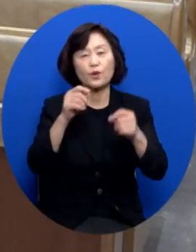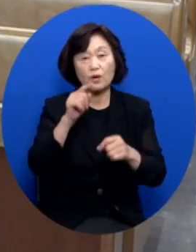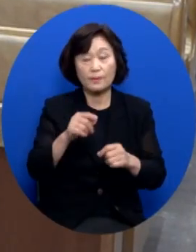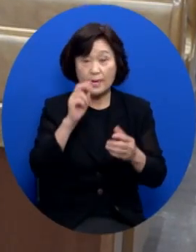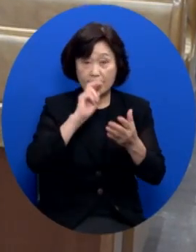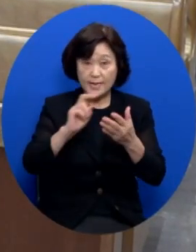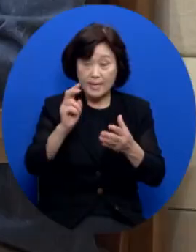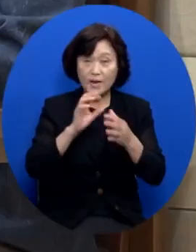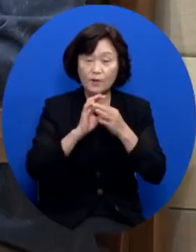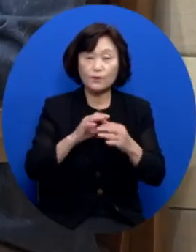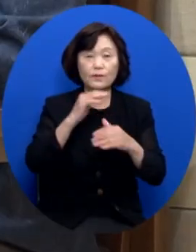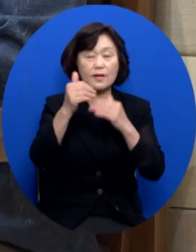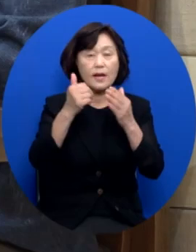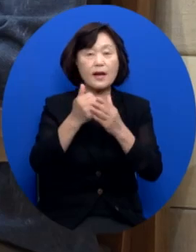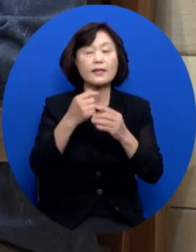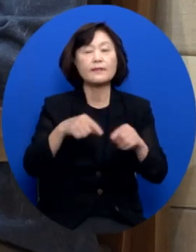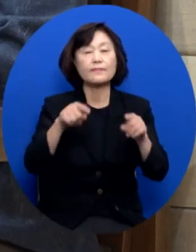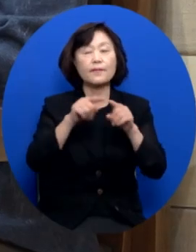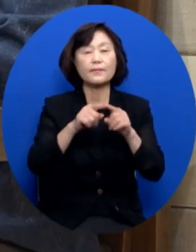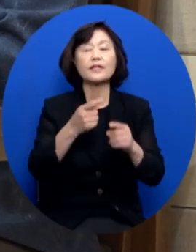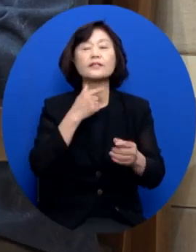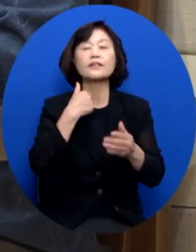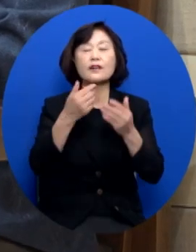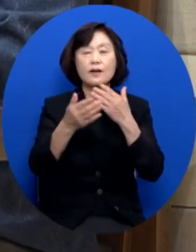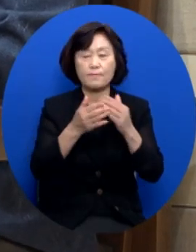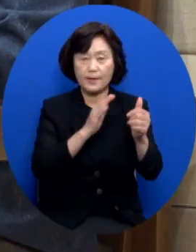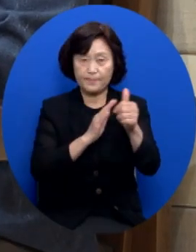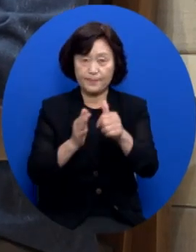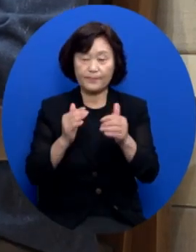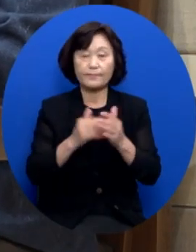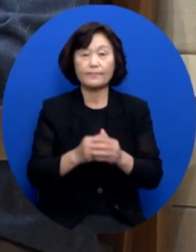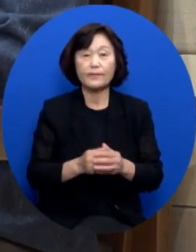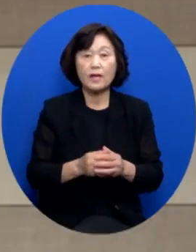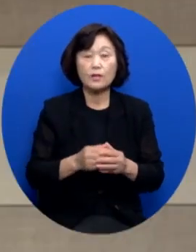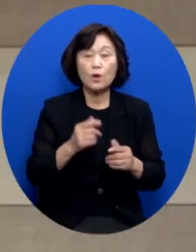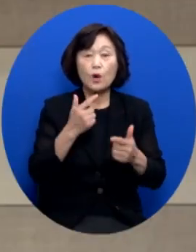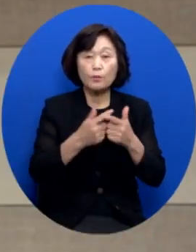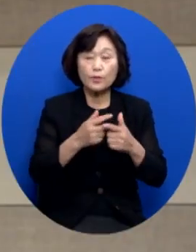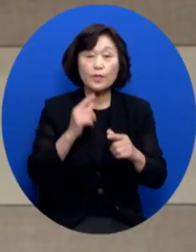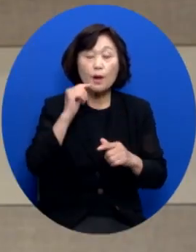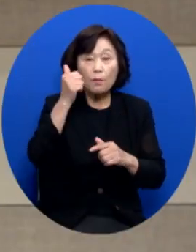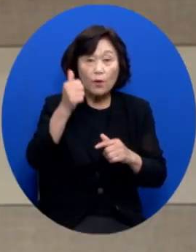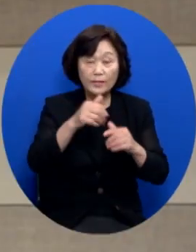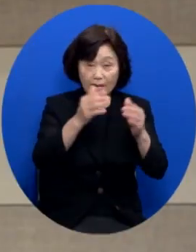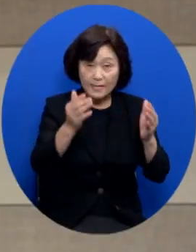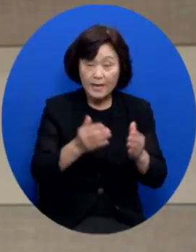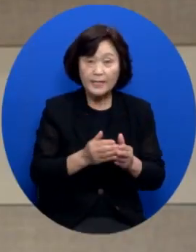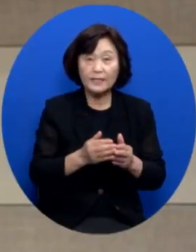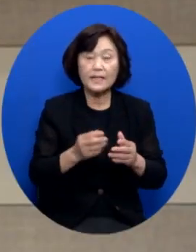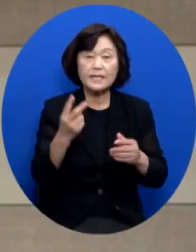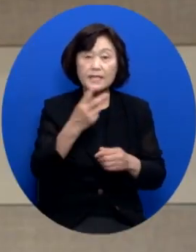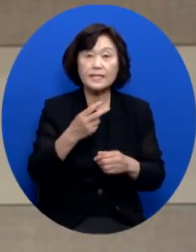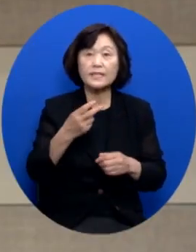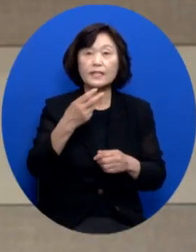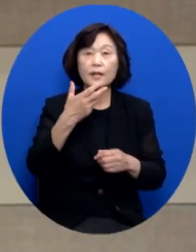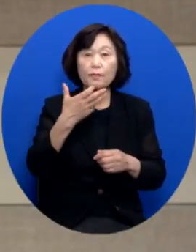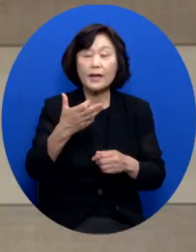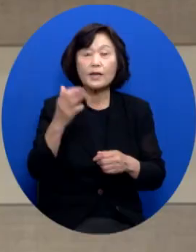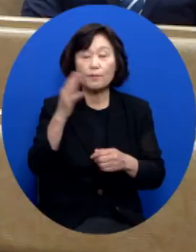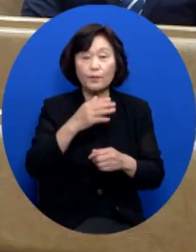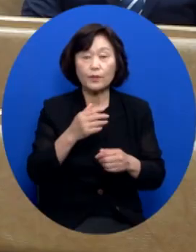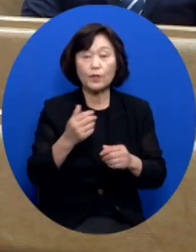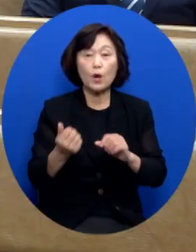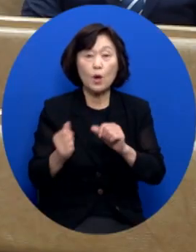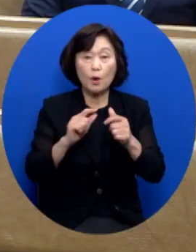통해 하나님의 함께하심을 경험하라고 말했습니다 한편 부산 목사 찬양대는 2018년부터 부산 부활절